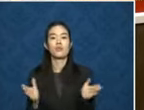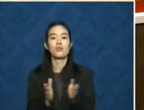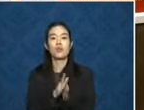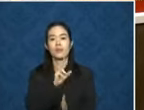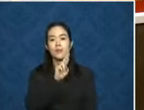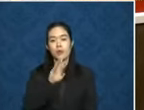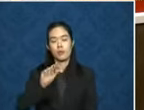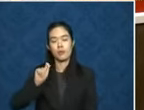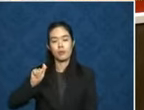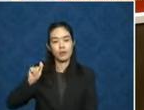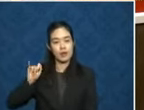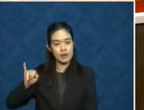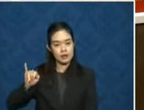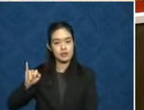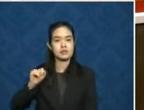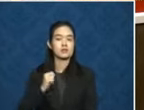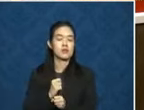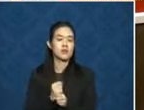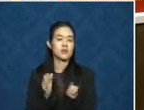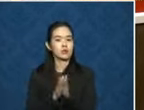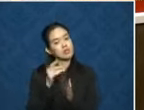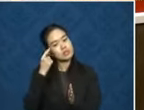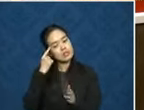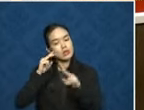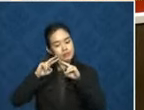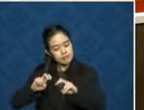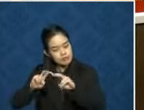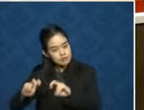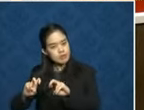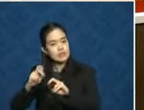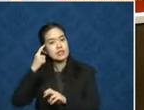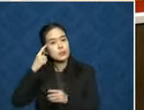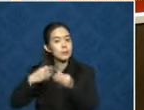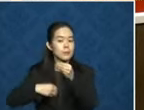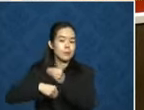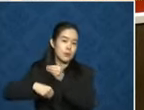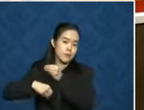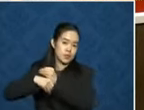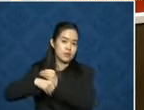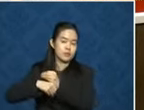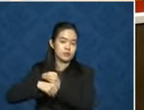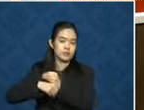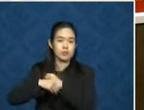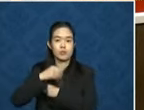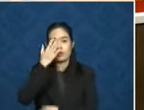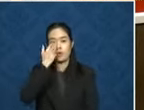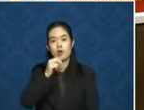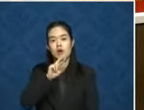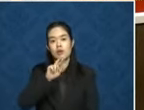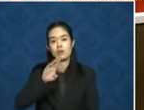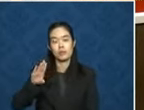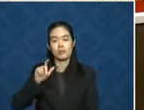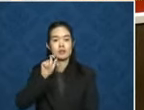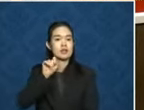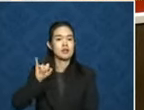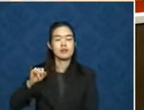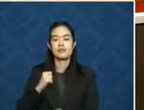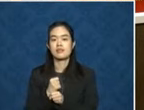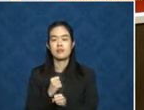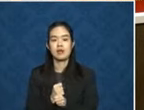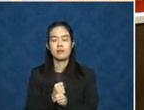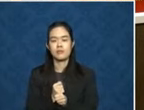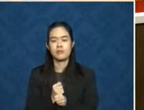ให้เป็นประโยชน์ในการทำงานเราต้องคิดให้ซับซ้อนขึ้นครับคิดเชิงวิเคราะห์เพราะว่า AI ยังไม่สามารถทำแทน